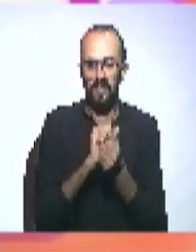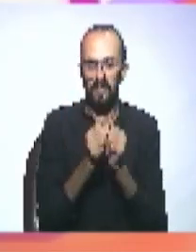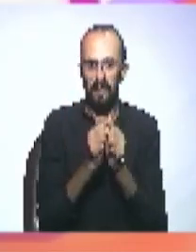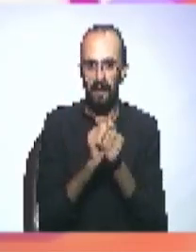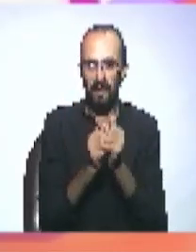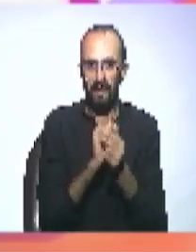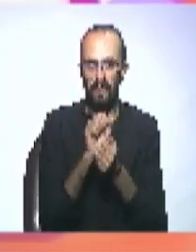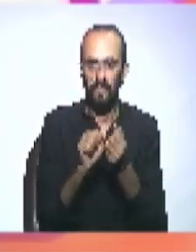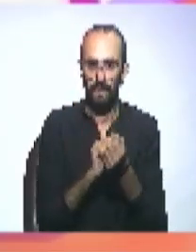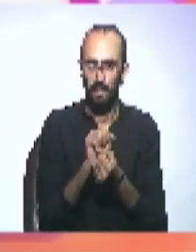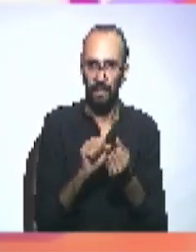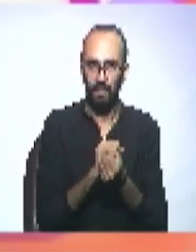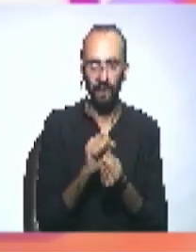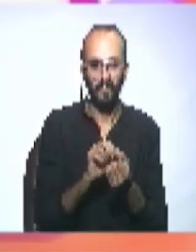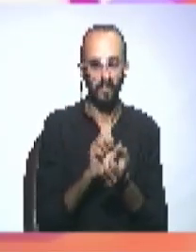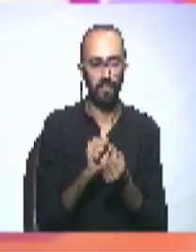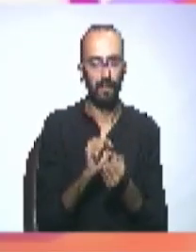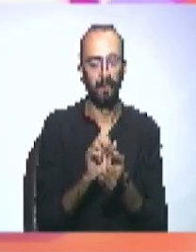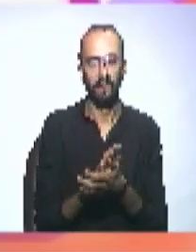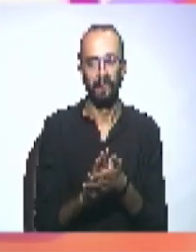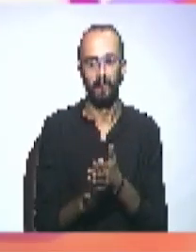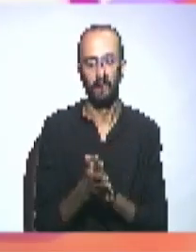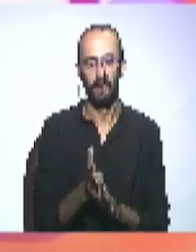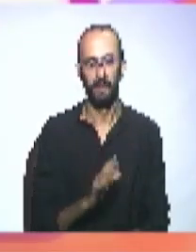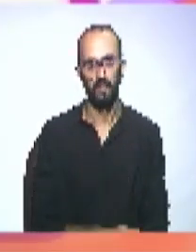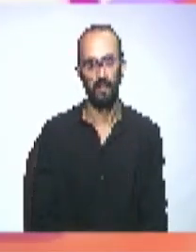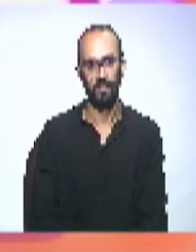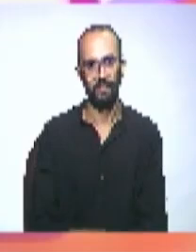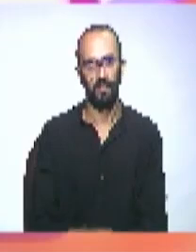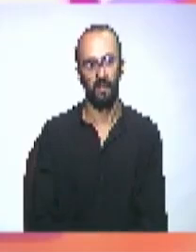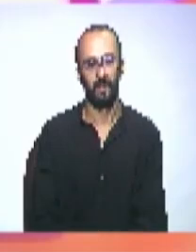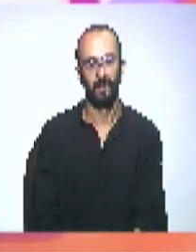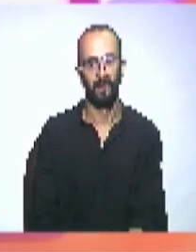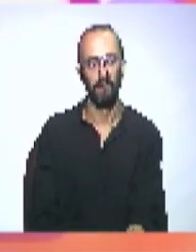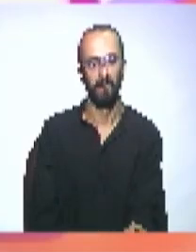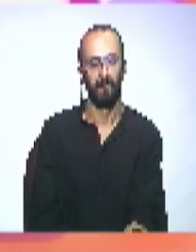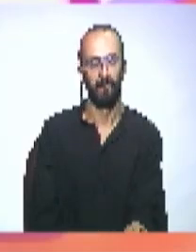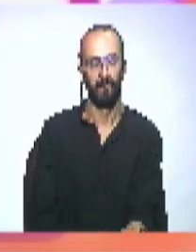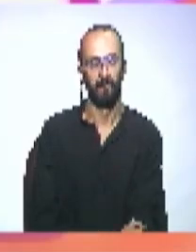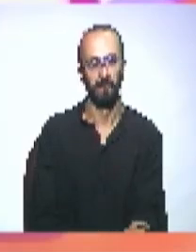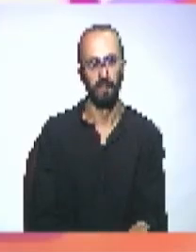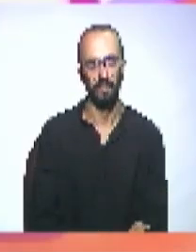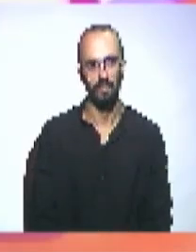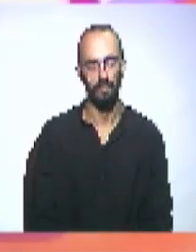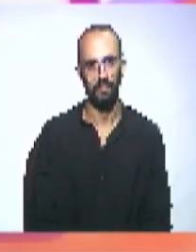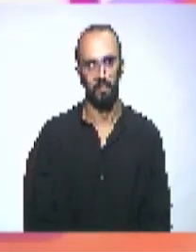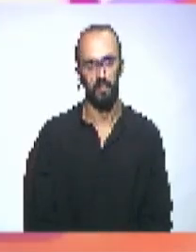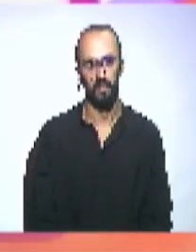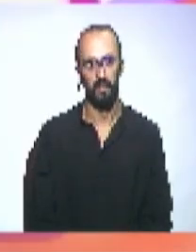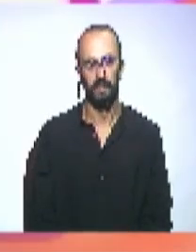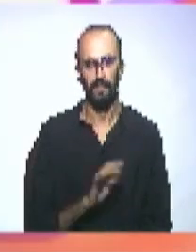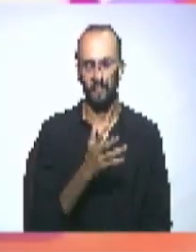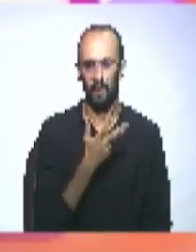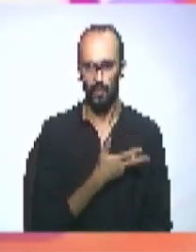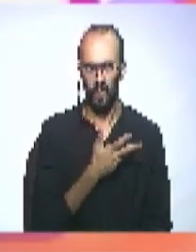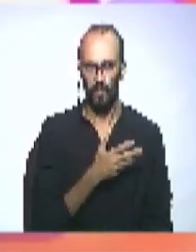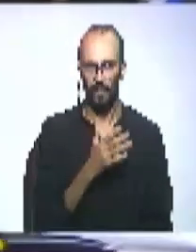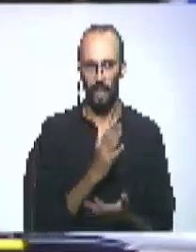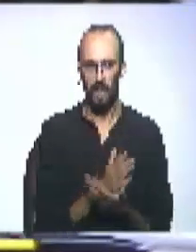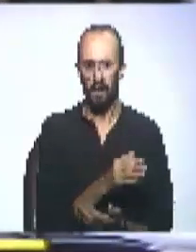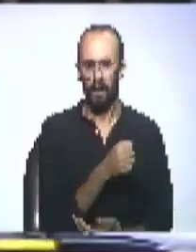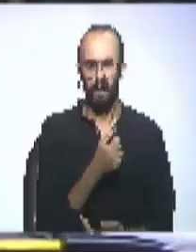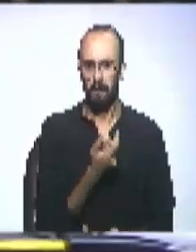زي ما بيقولوا كده، وبعدين نبتدي ناخدها نشتغل بيها. طيب احنا بنسيبها تريح في التلاجة قد